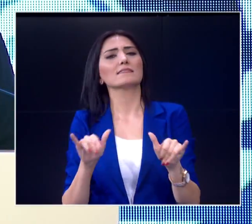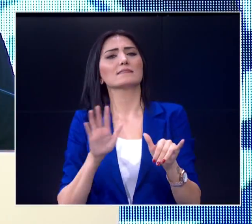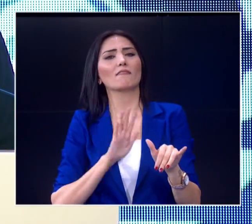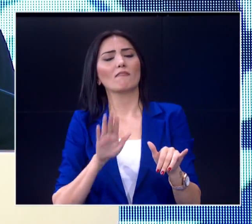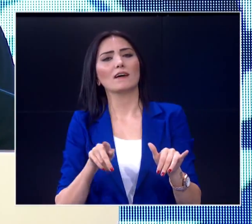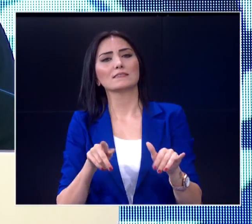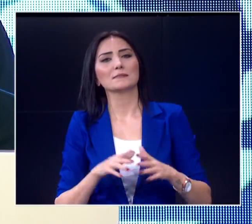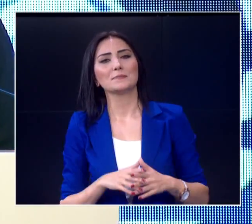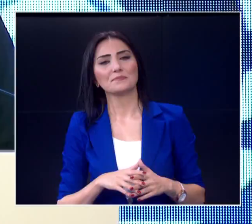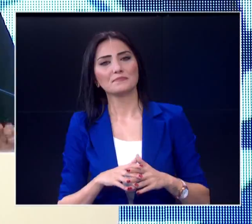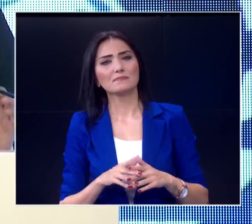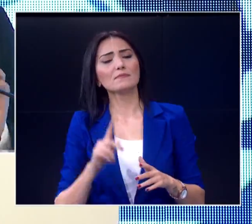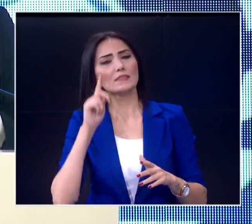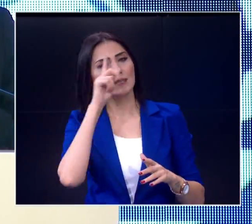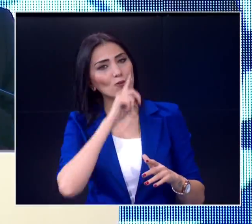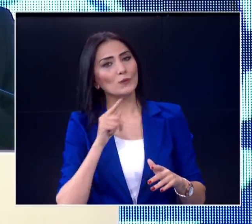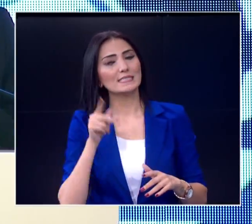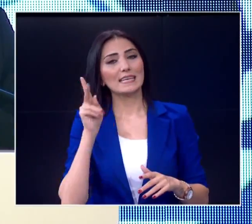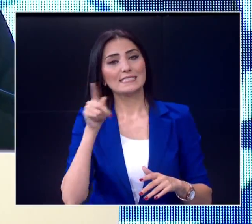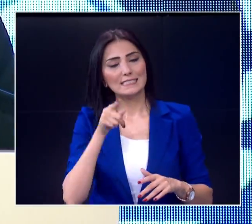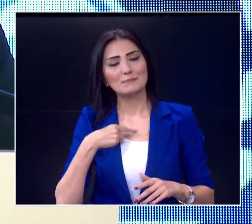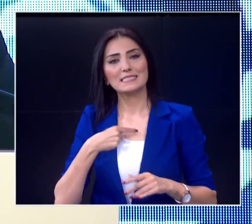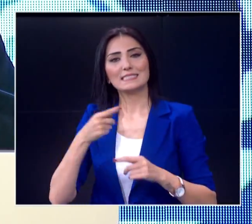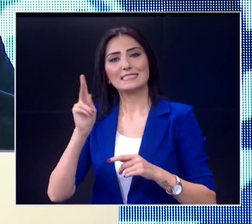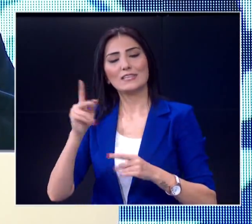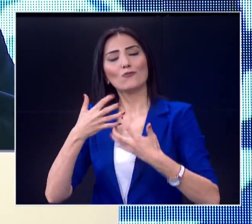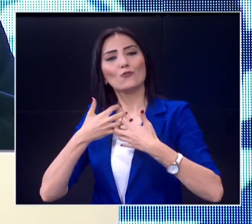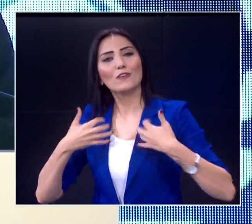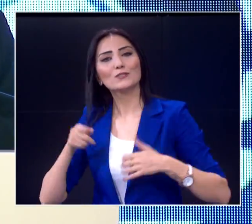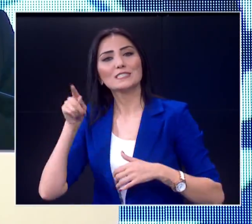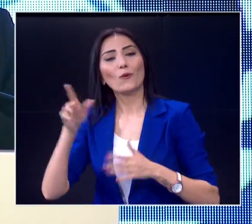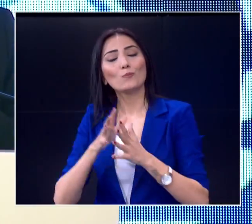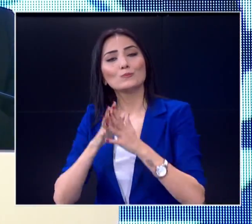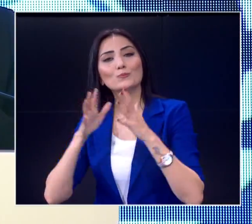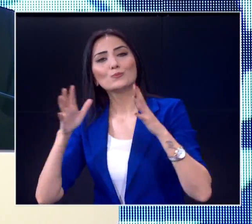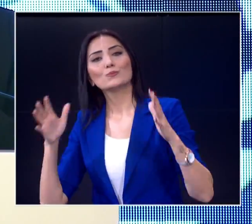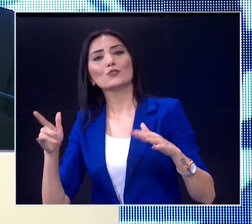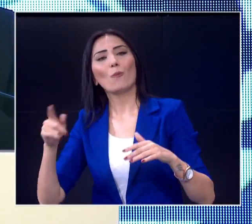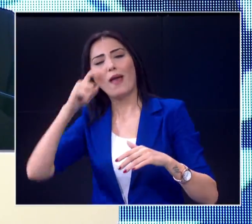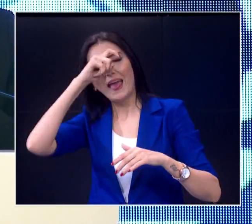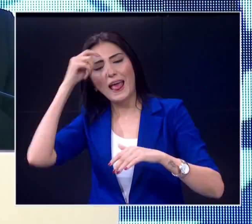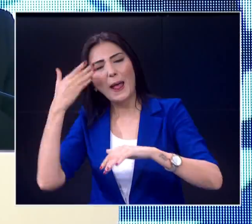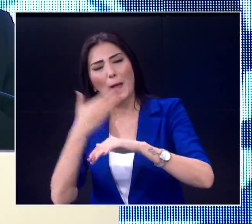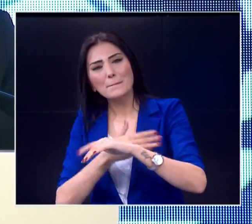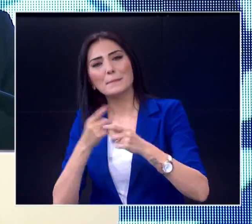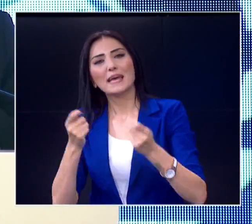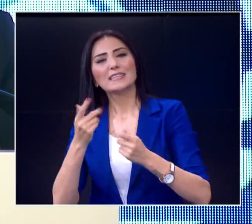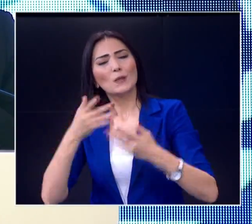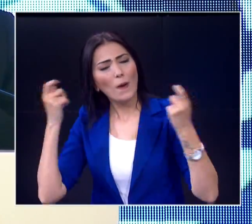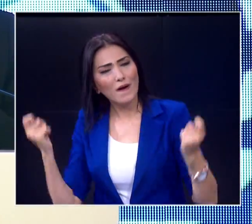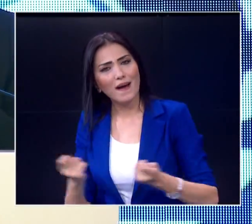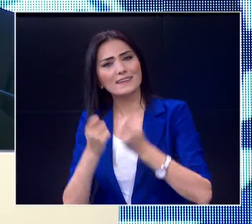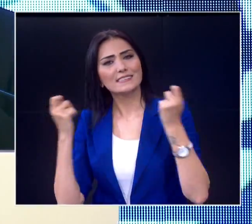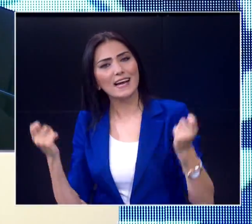geçerlidir. Dolayısıyla size güveniyoruz, sizin o büyük emeğinize,